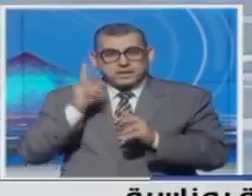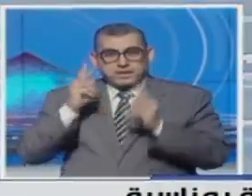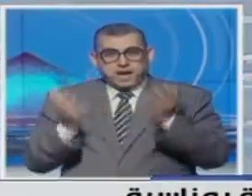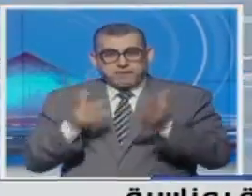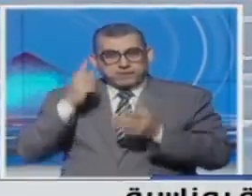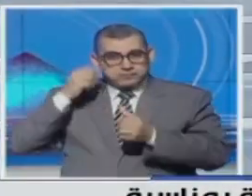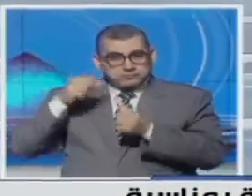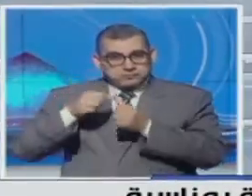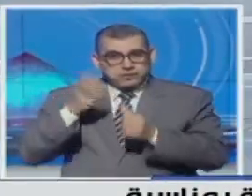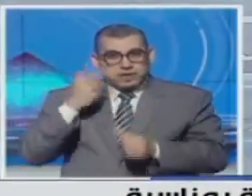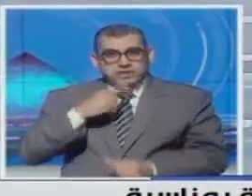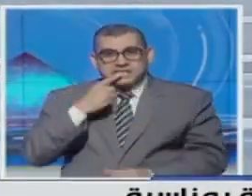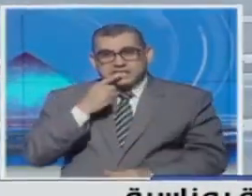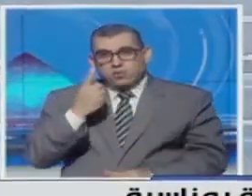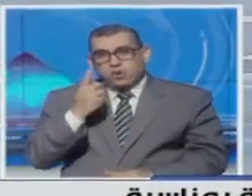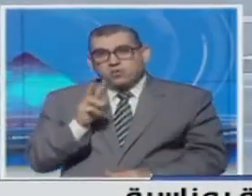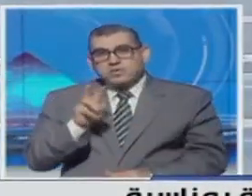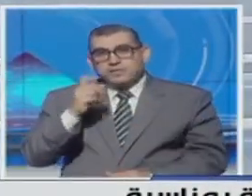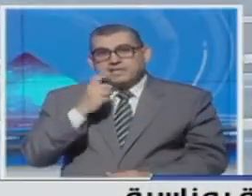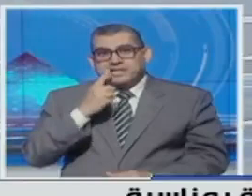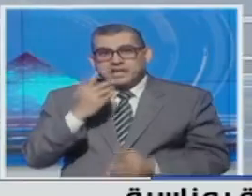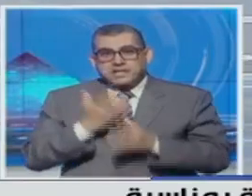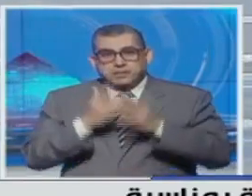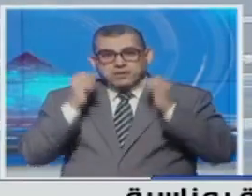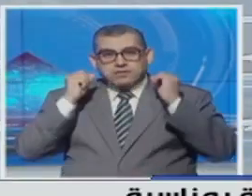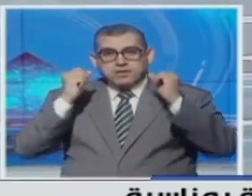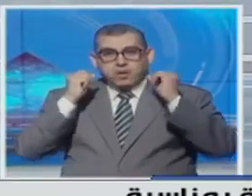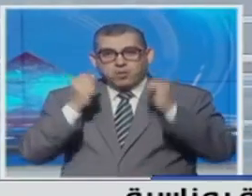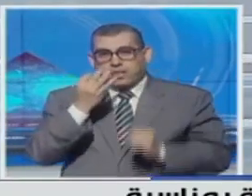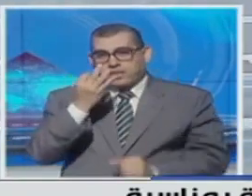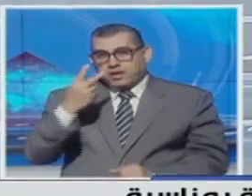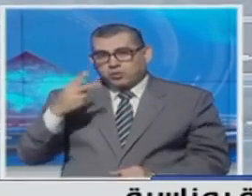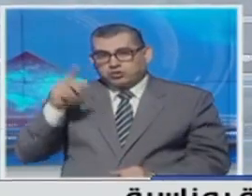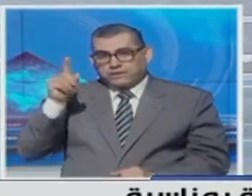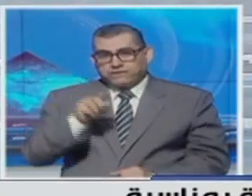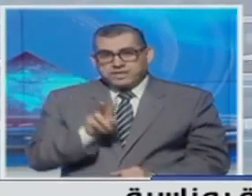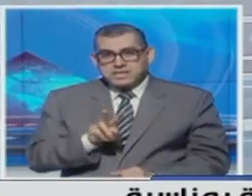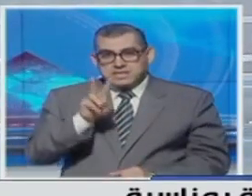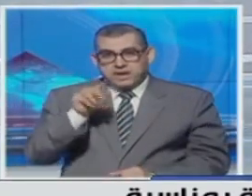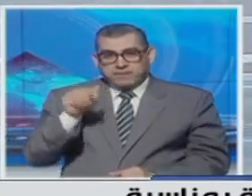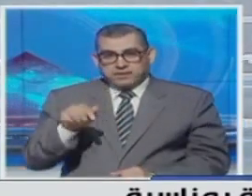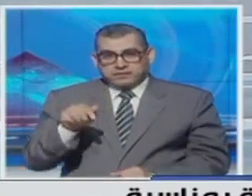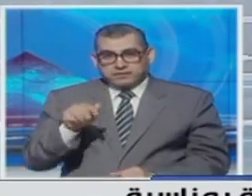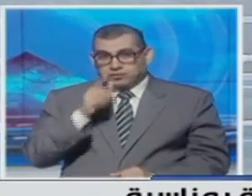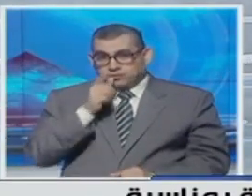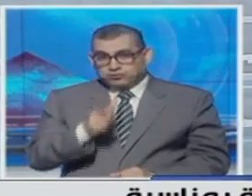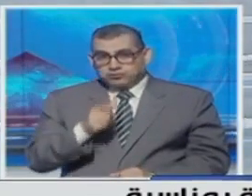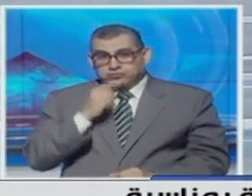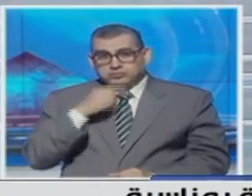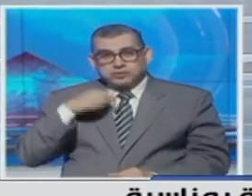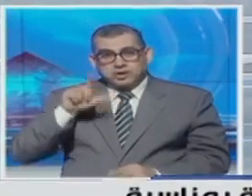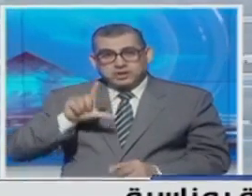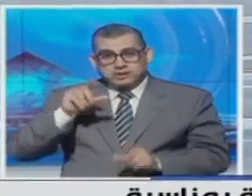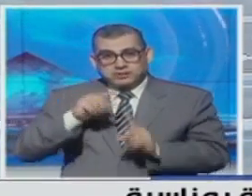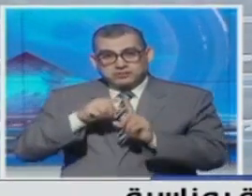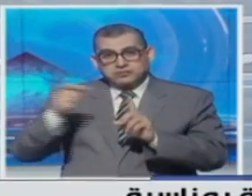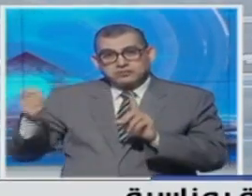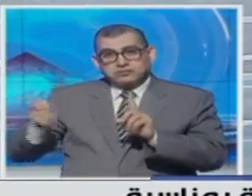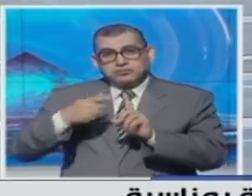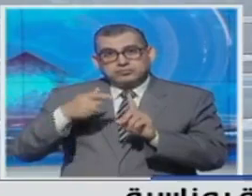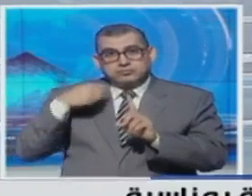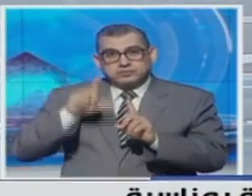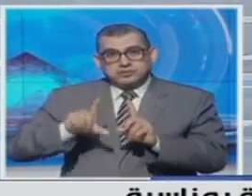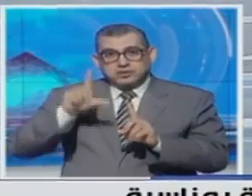بمناسبة الاحتفال بذكرى 71 لثورة 23 من يوليو، حيث تلقى الرئيس عبد الفتاح